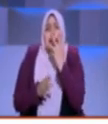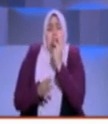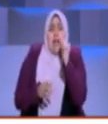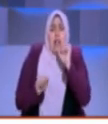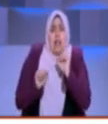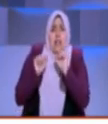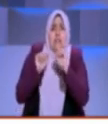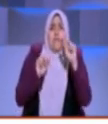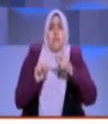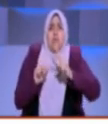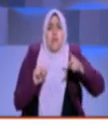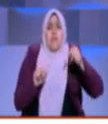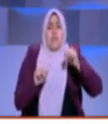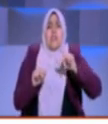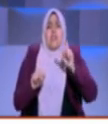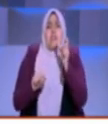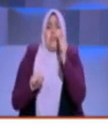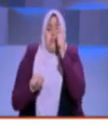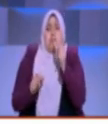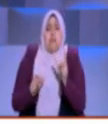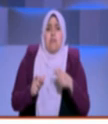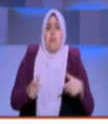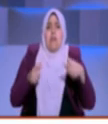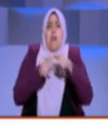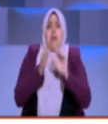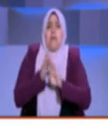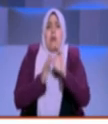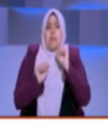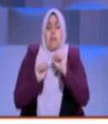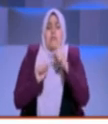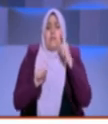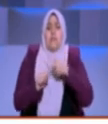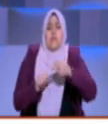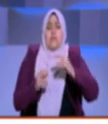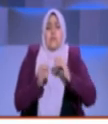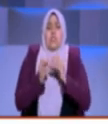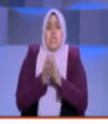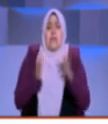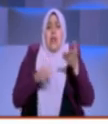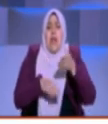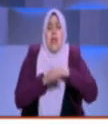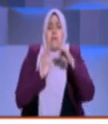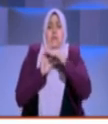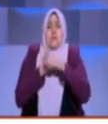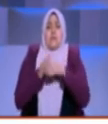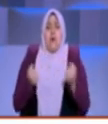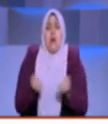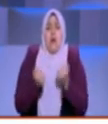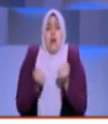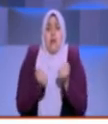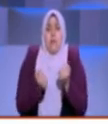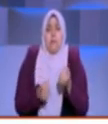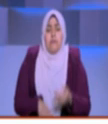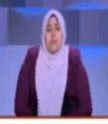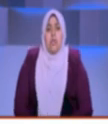وتحديدا نقابات النقل التي أصابت فرنسا في عمومها بشلل كبير على مستوى الحركة أو الانتقال. لم تكن